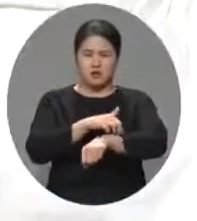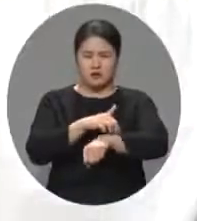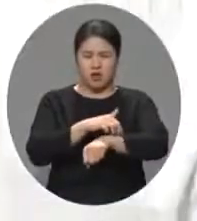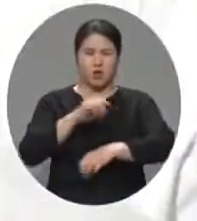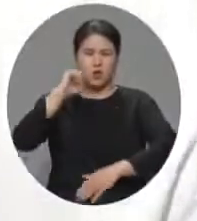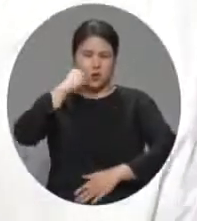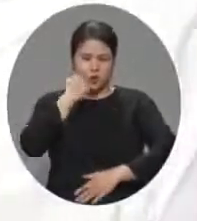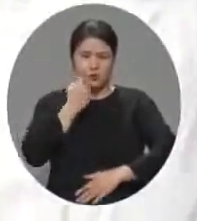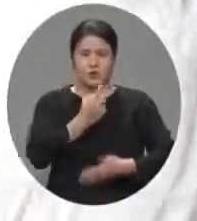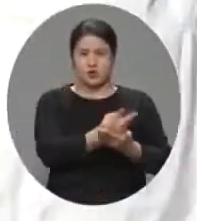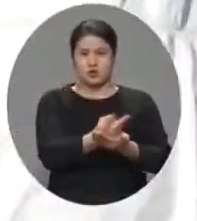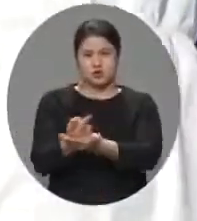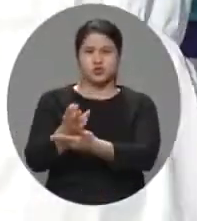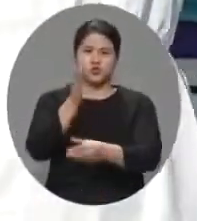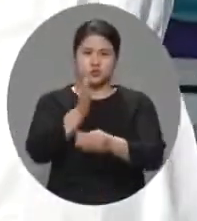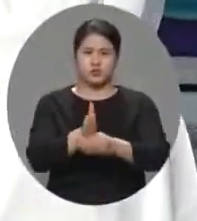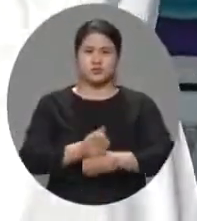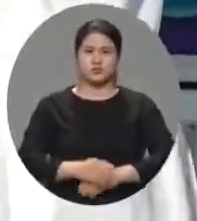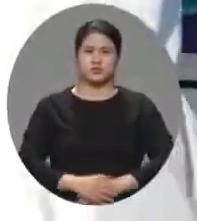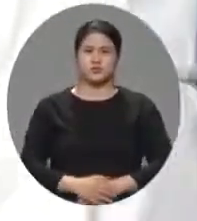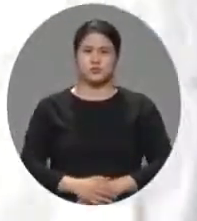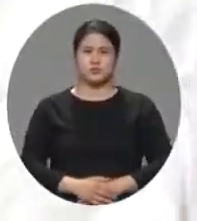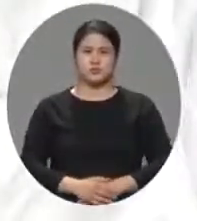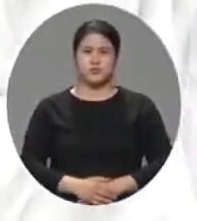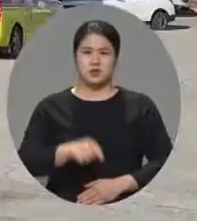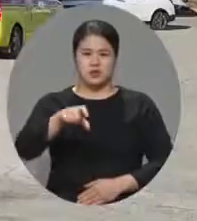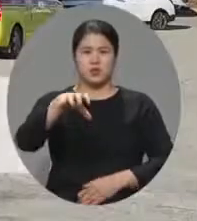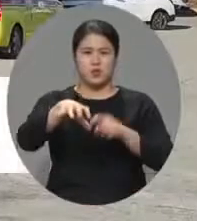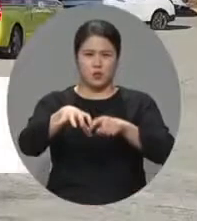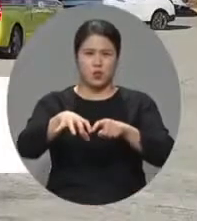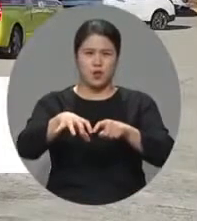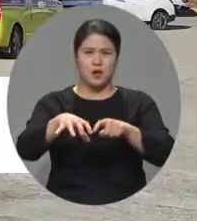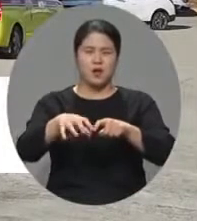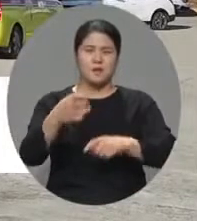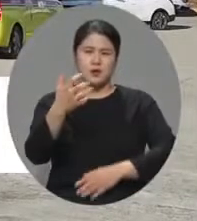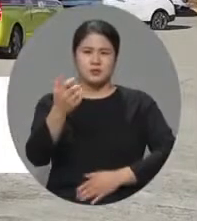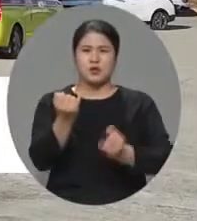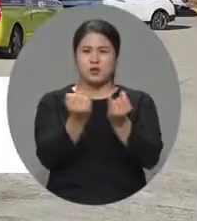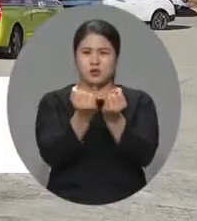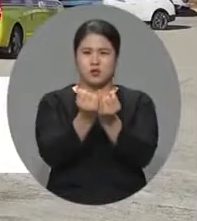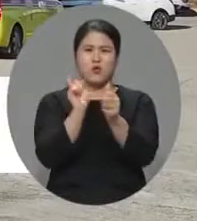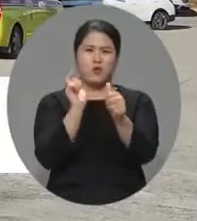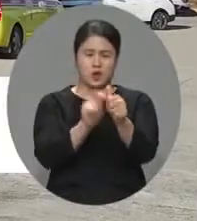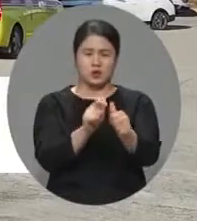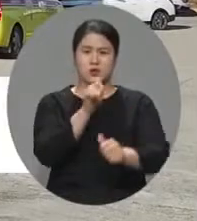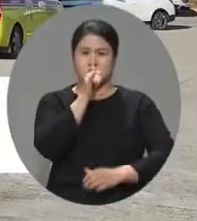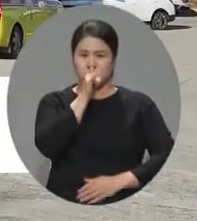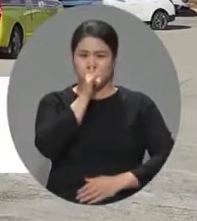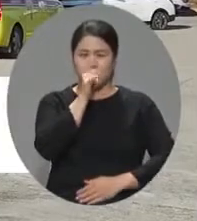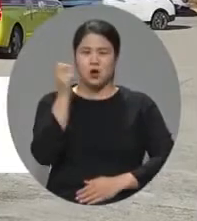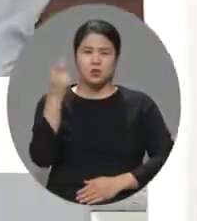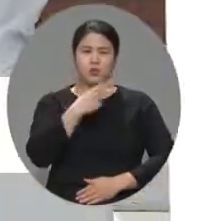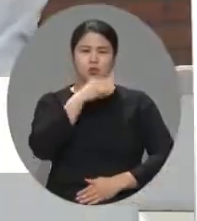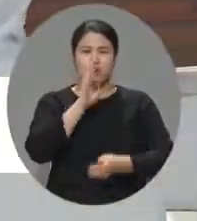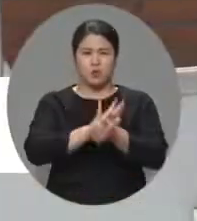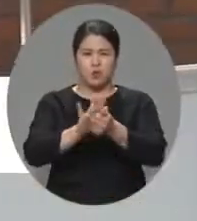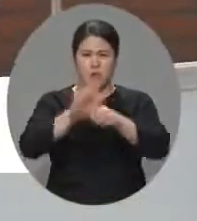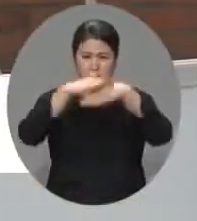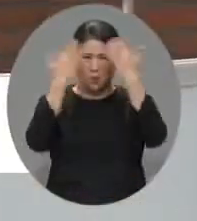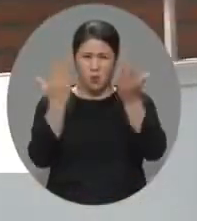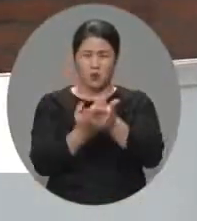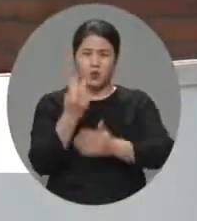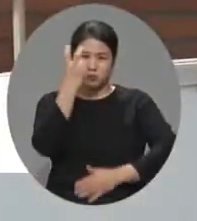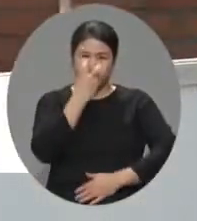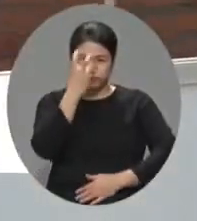환자들을 구급차로 이송하고 있습니다. 이곳에선 어제 80대 여성 2명이 확진 판정을 받아 요양원 전체를